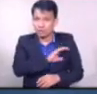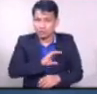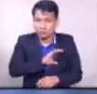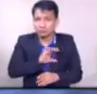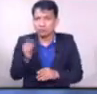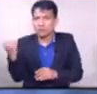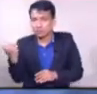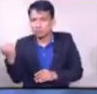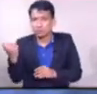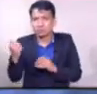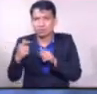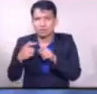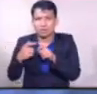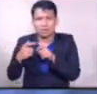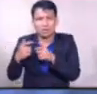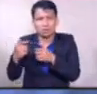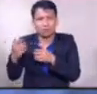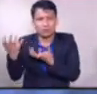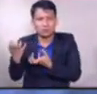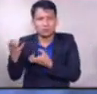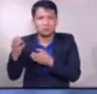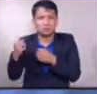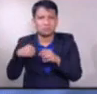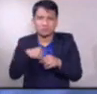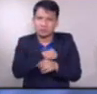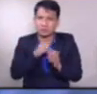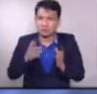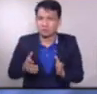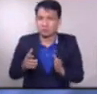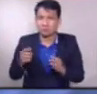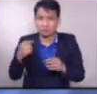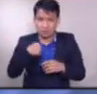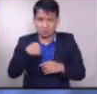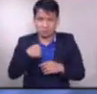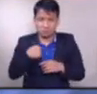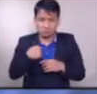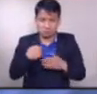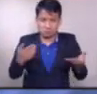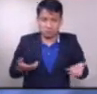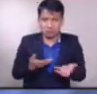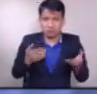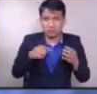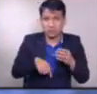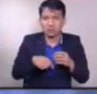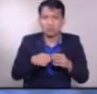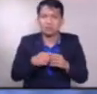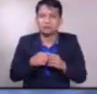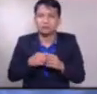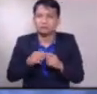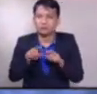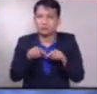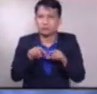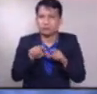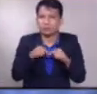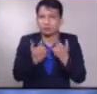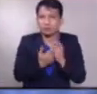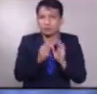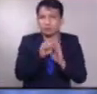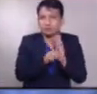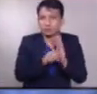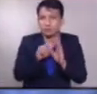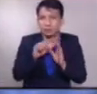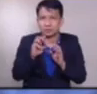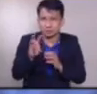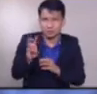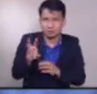tanong po 'yan, Ma'am Ruchi. Dito po sa amin sa Indigenous People, meron kaming Section 16 ng Republic Act 8371. Ang